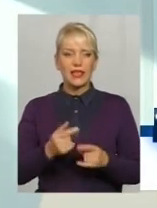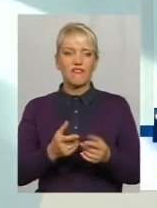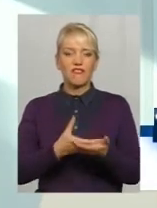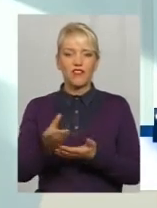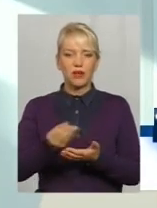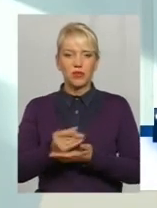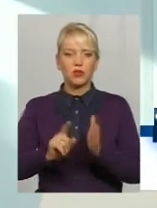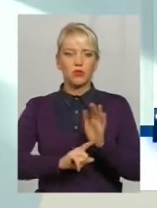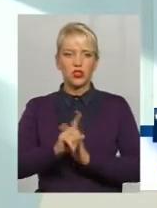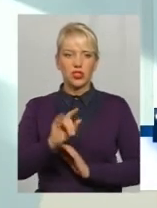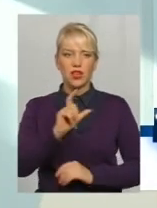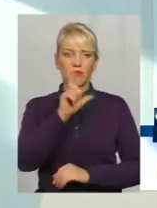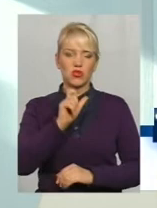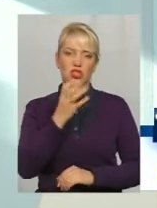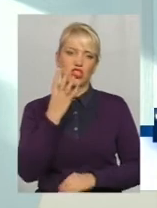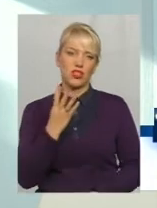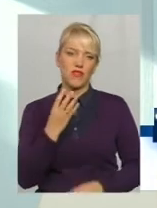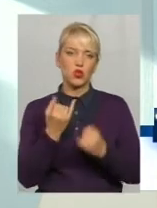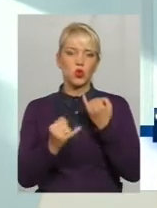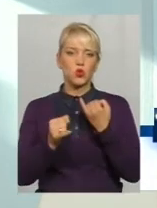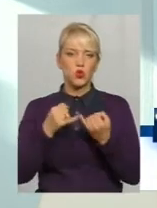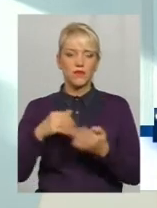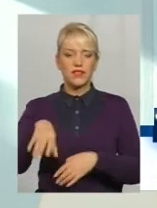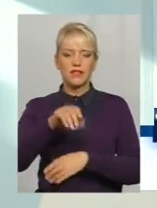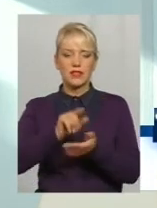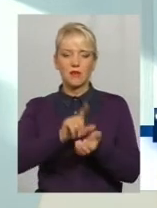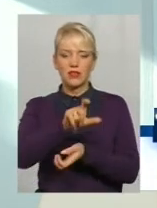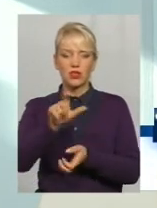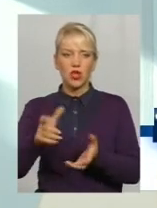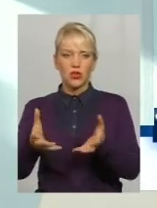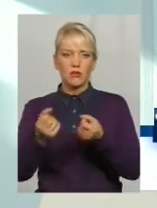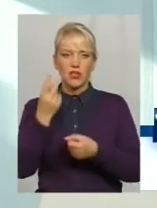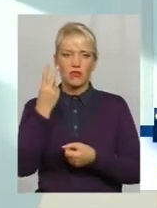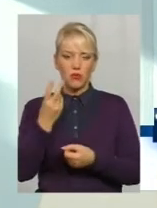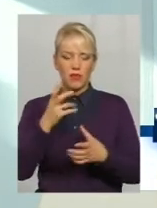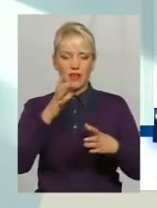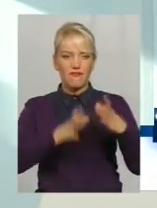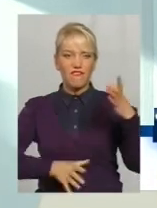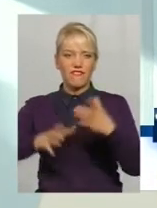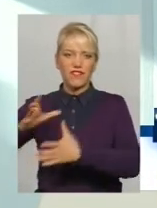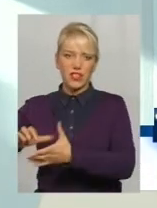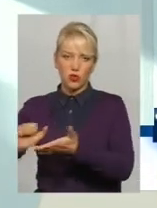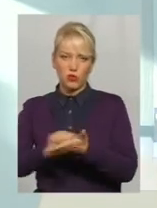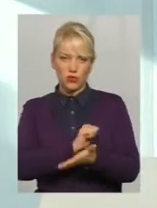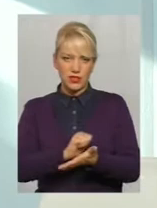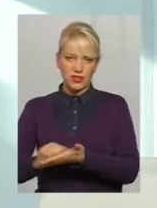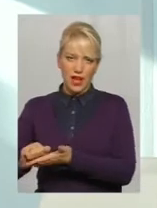починаємо із 4 жовтня, всі наші пенсіонери отримують свої доплати двома відомостями. Практично ті, хто з